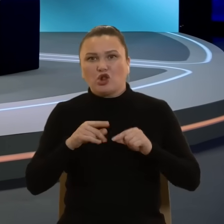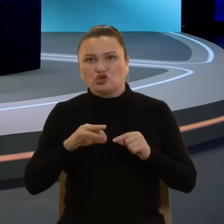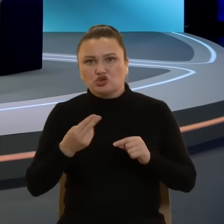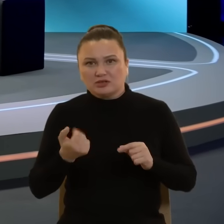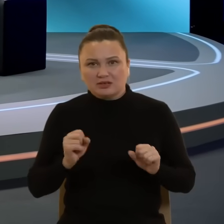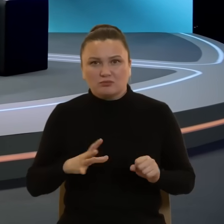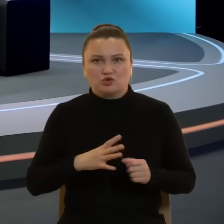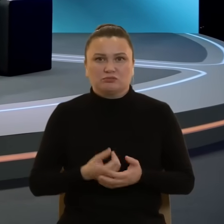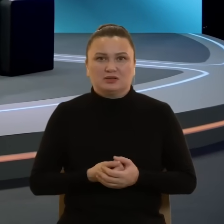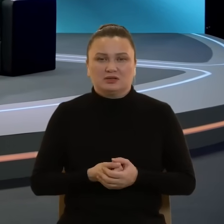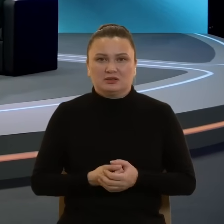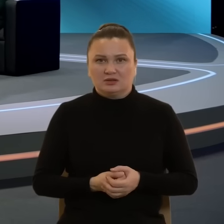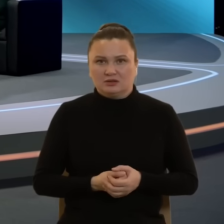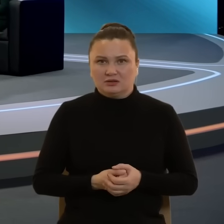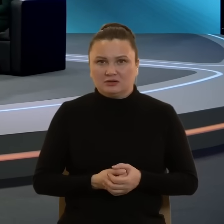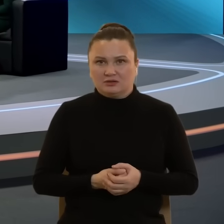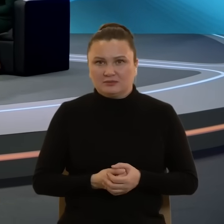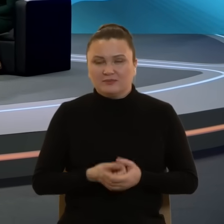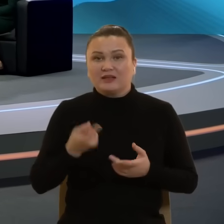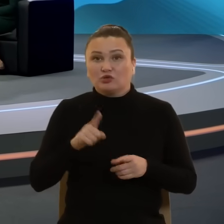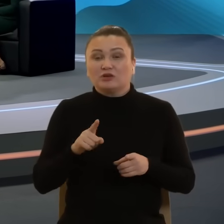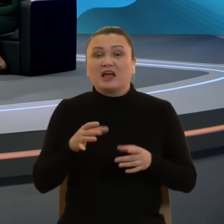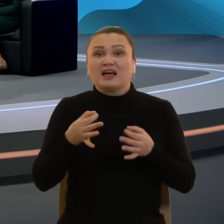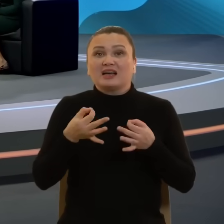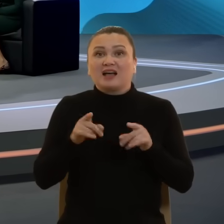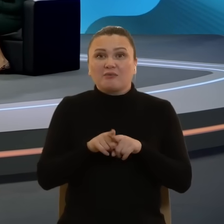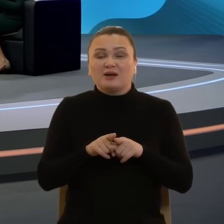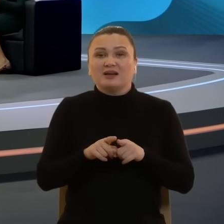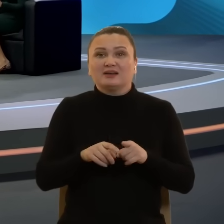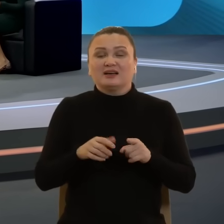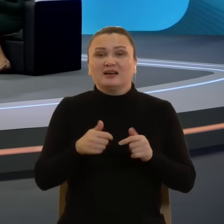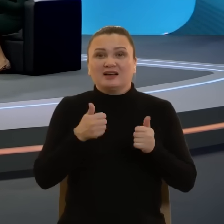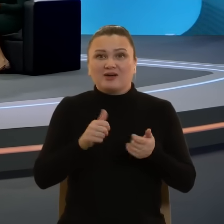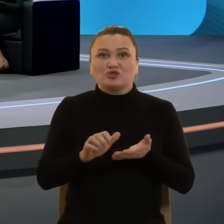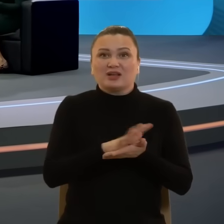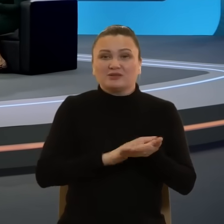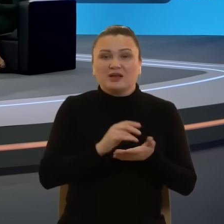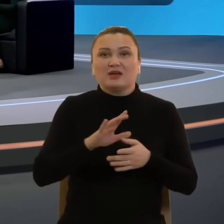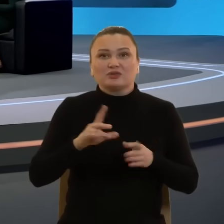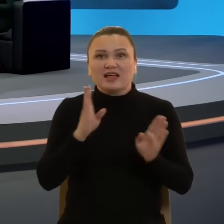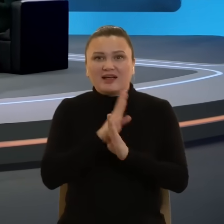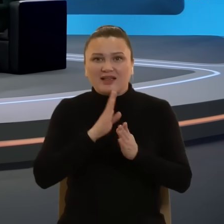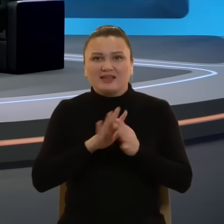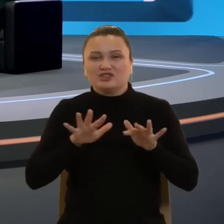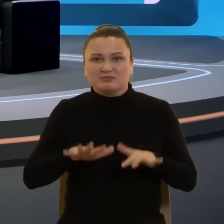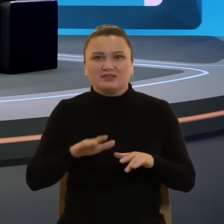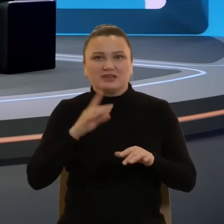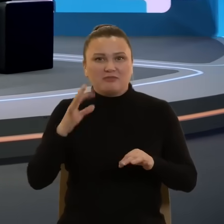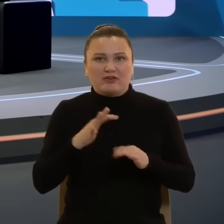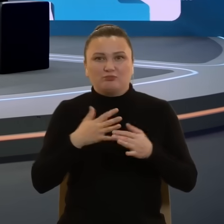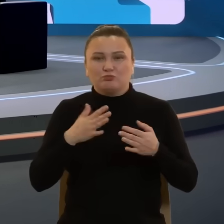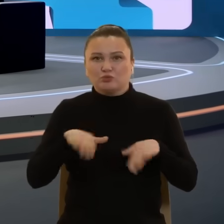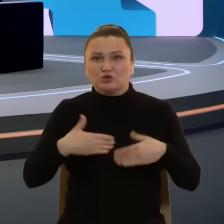Грибки начинают освободившимся пространством. Совершенно верно. Экологическая ниша не бывает пустой. Если бактерии